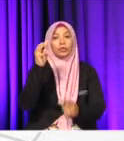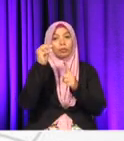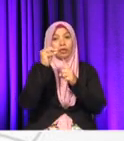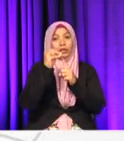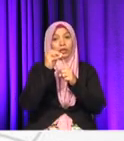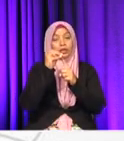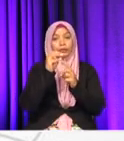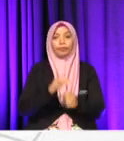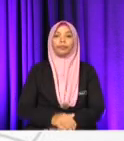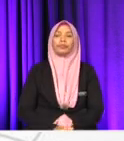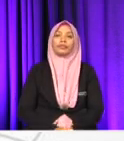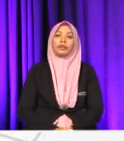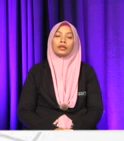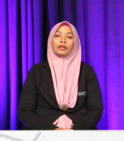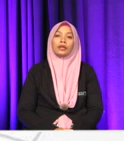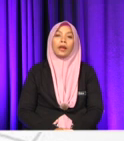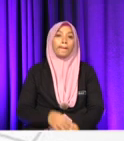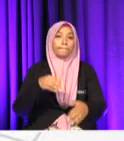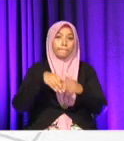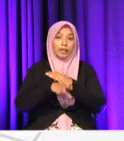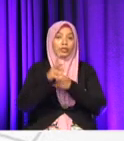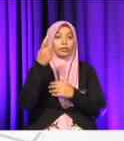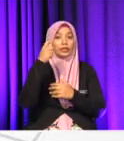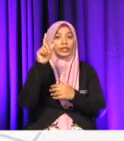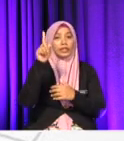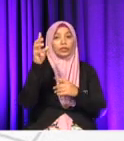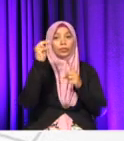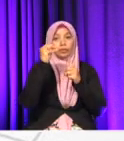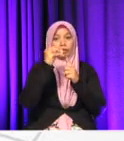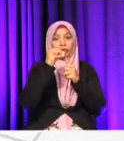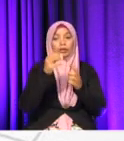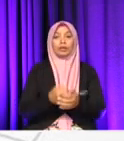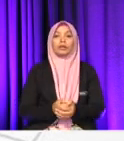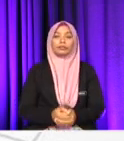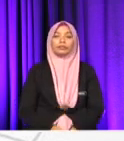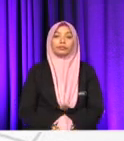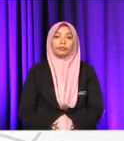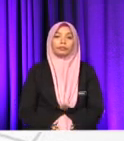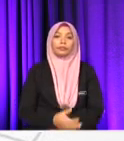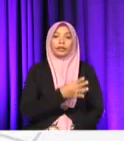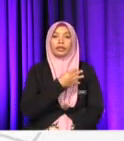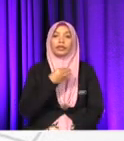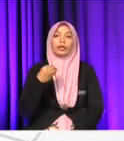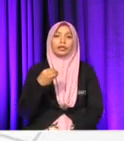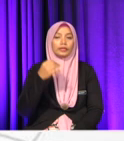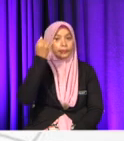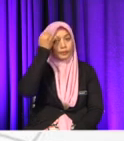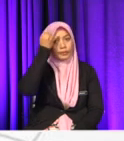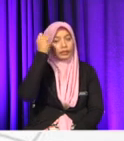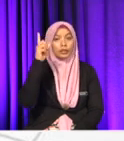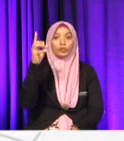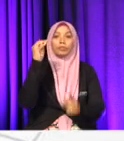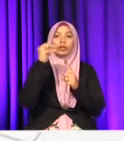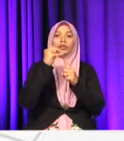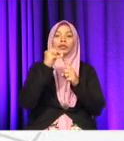image yang diberikan satu marker memasukkan teks 1 Marga Oke estetika satu Marga dan juga creativity satu marka